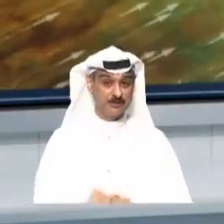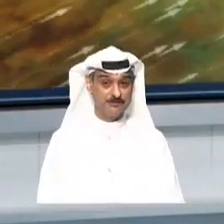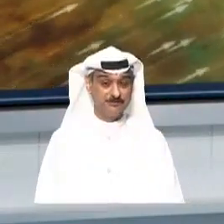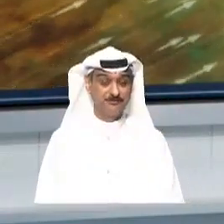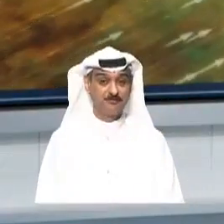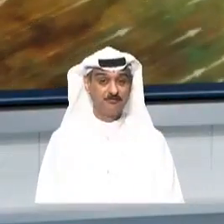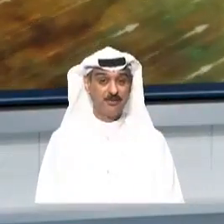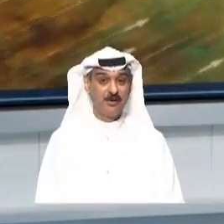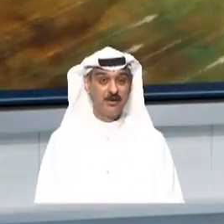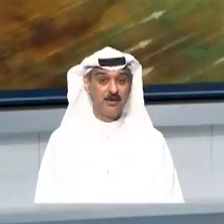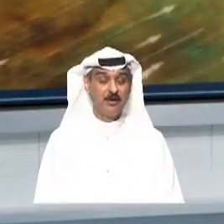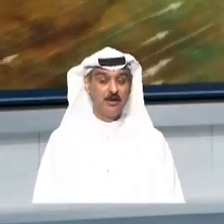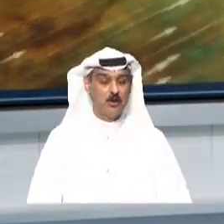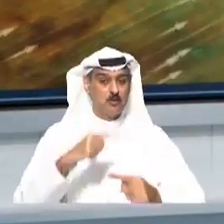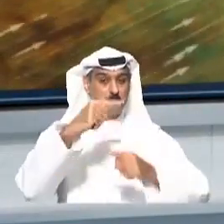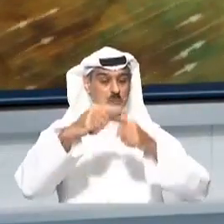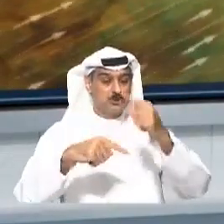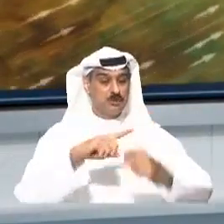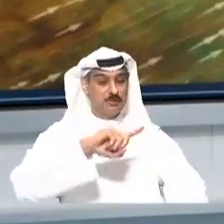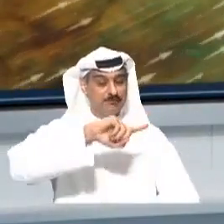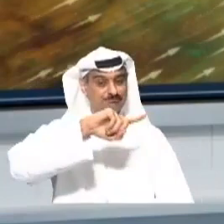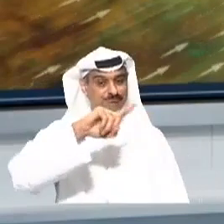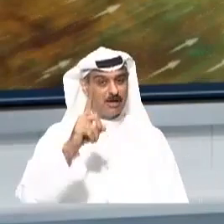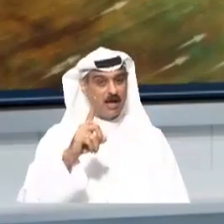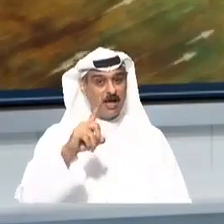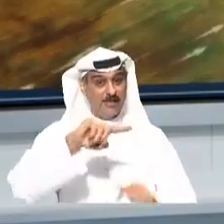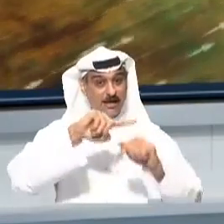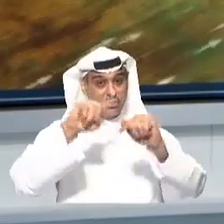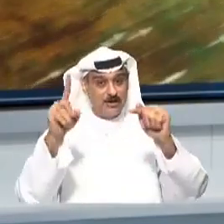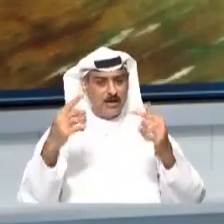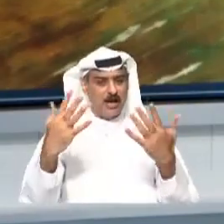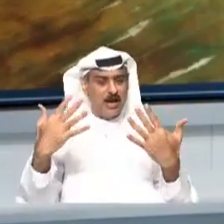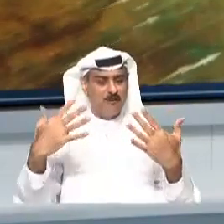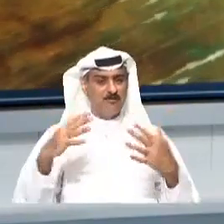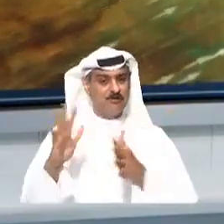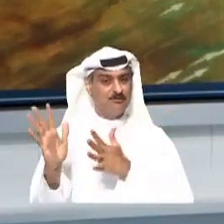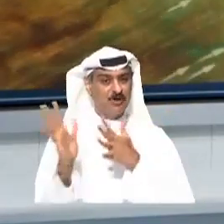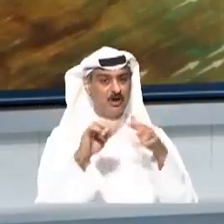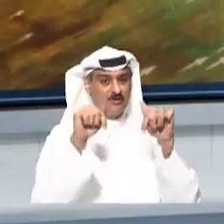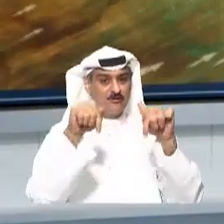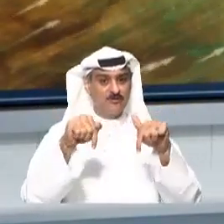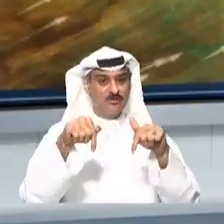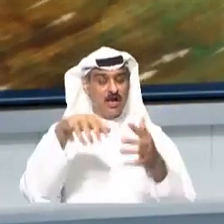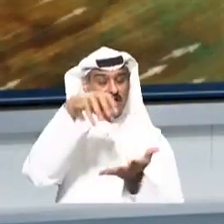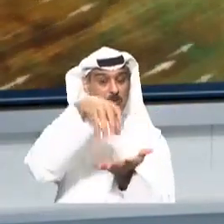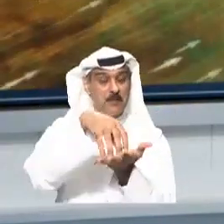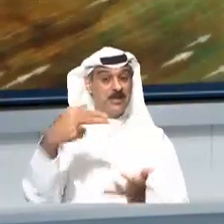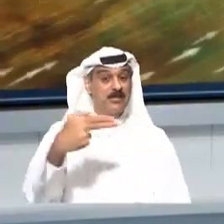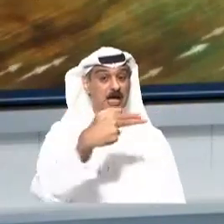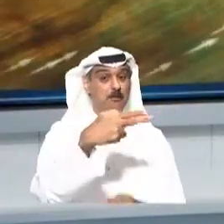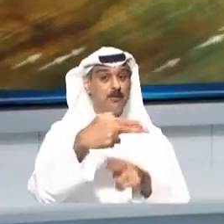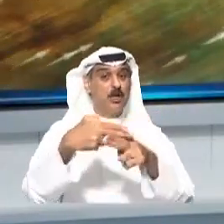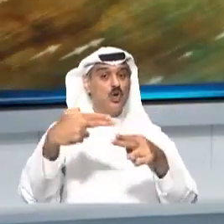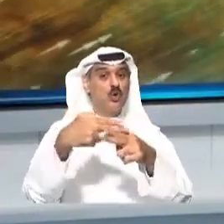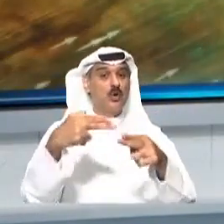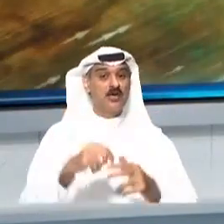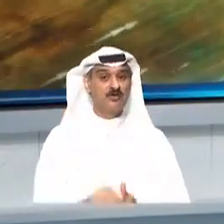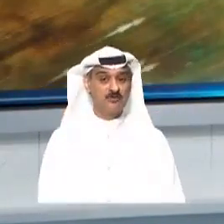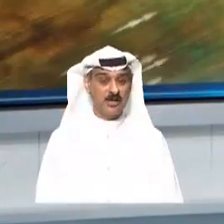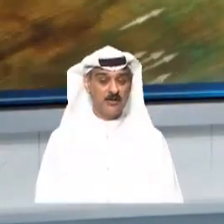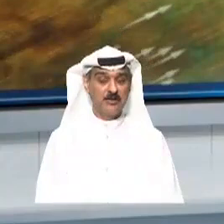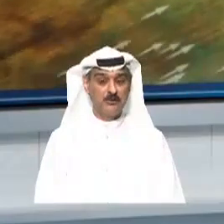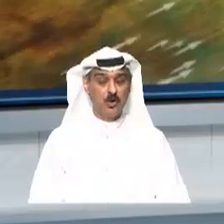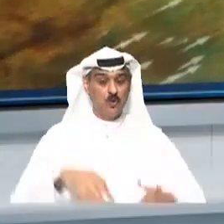مئوية مع استمرار الرياح الغربية إلى جنوبية غربية خفيفة السرعة على المناطق الغربية من دولة الكويت. أما المناطق